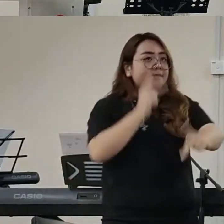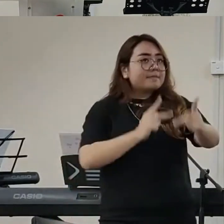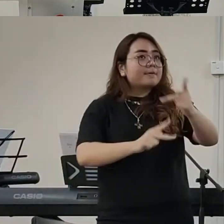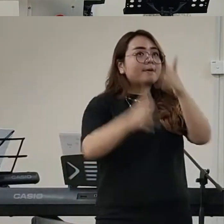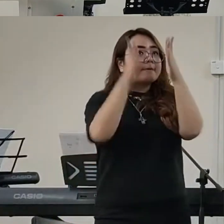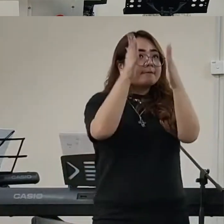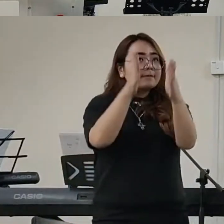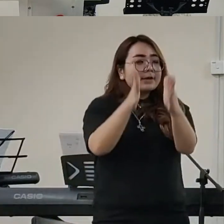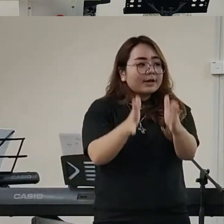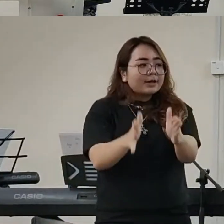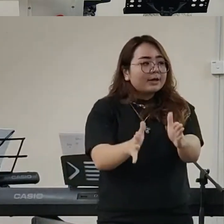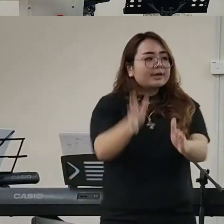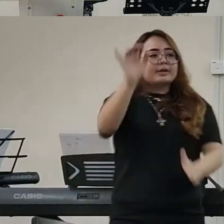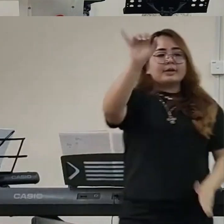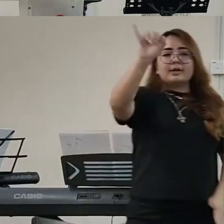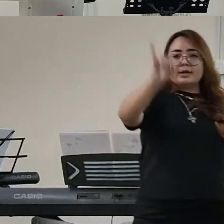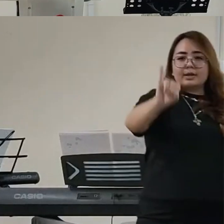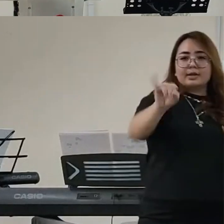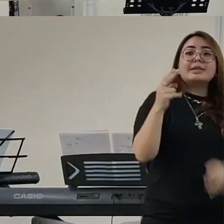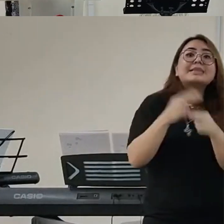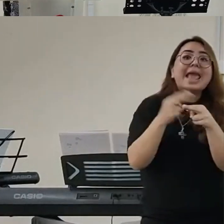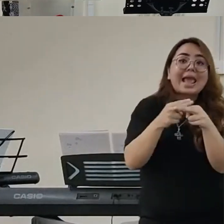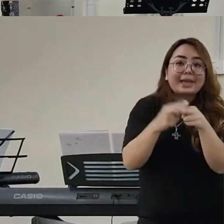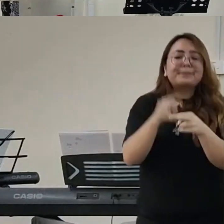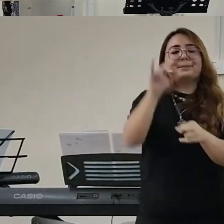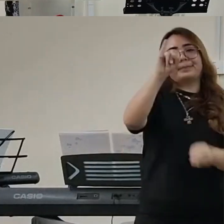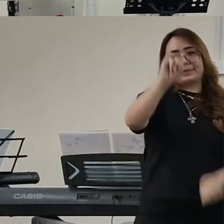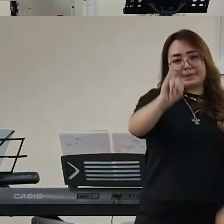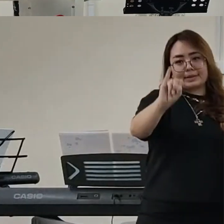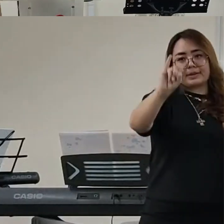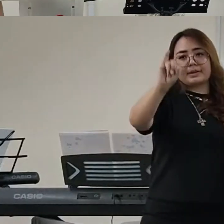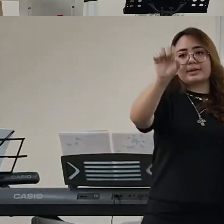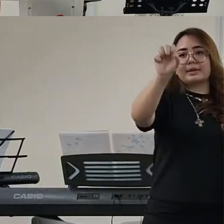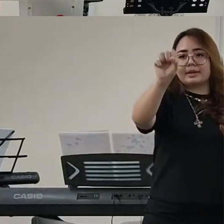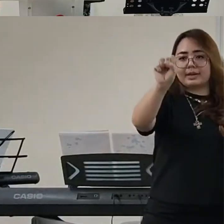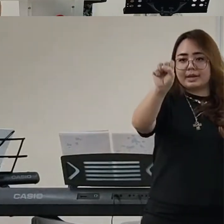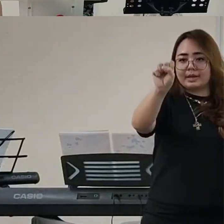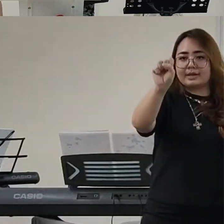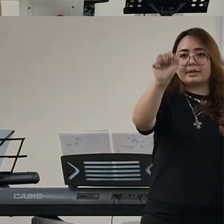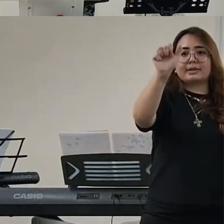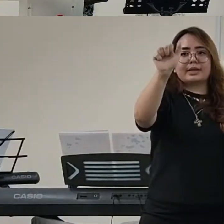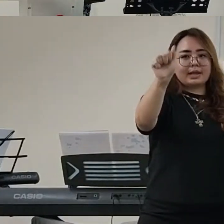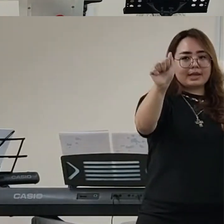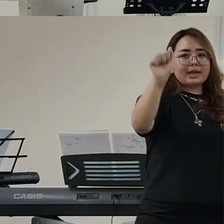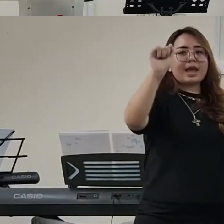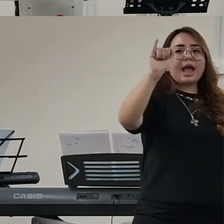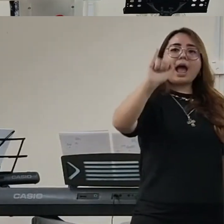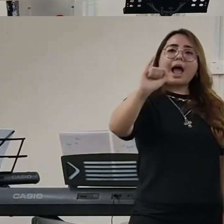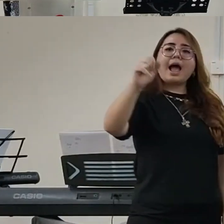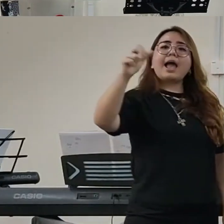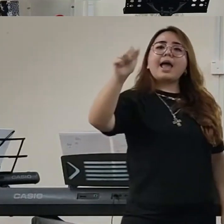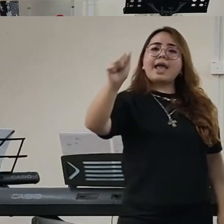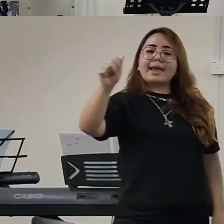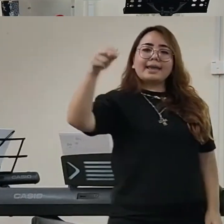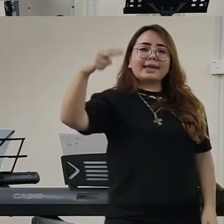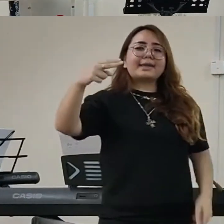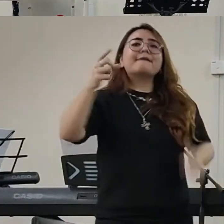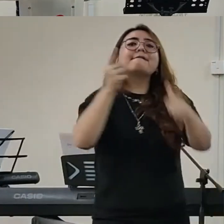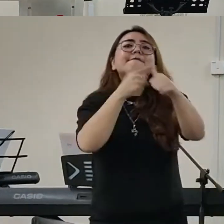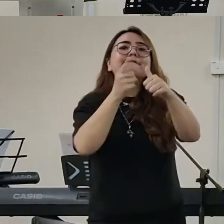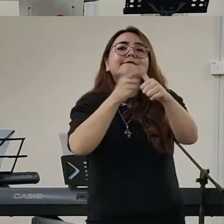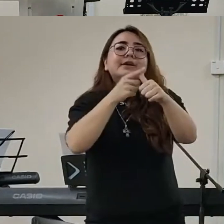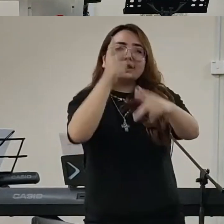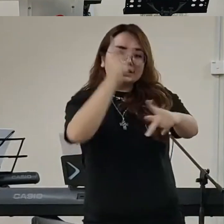Isaiah. 那这是很重要的那个真正的事实呢？那就是说，第一个是以赛亚。 And the second book